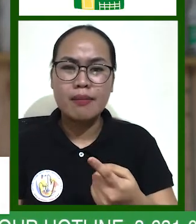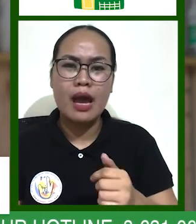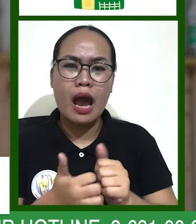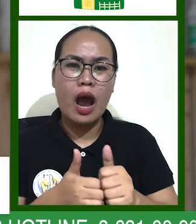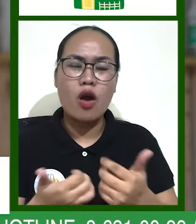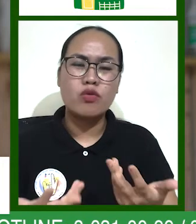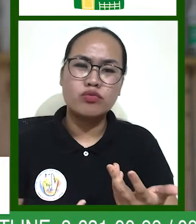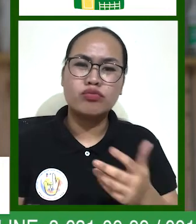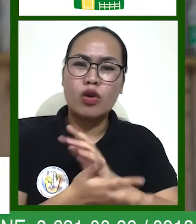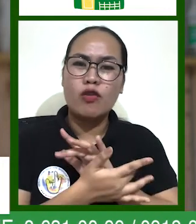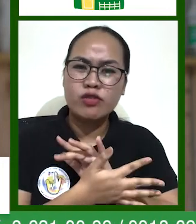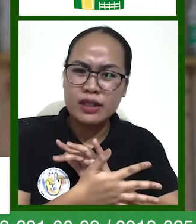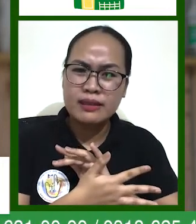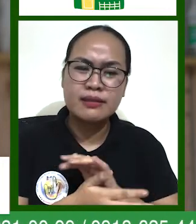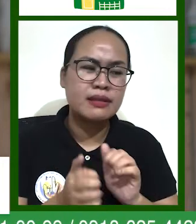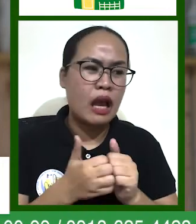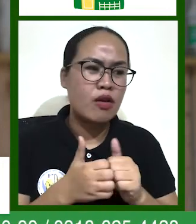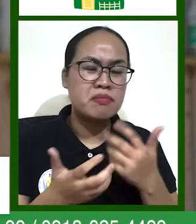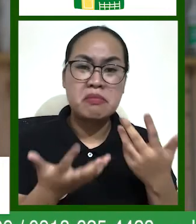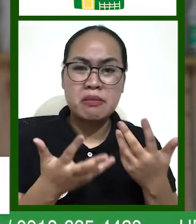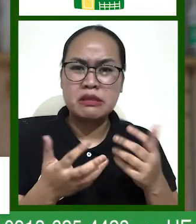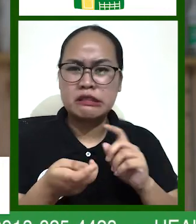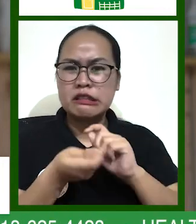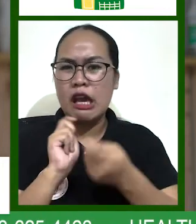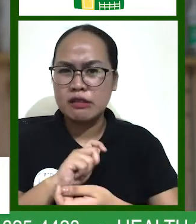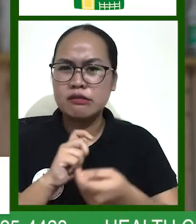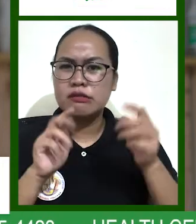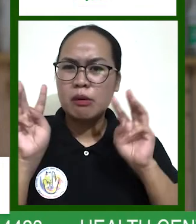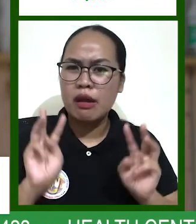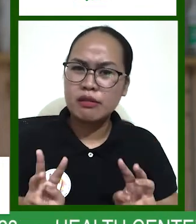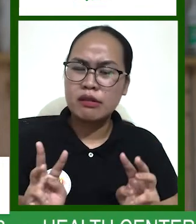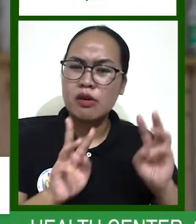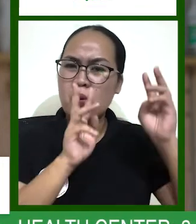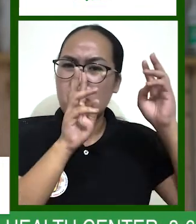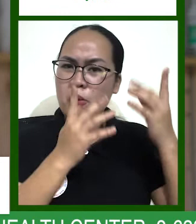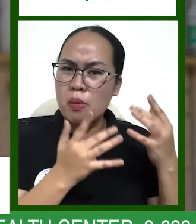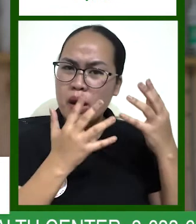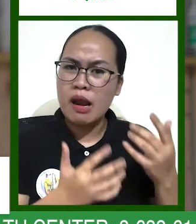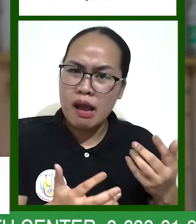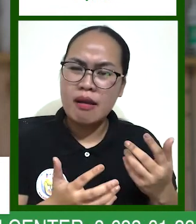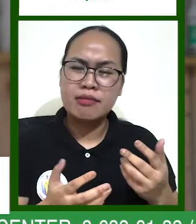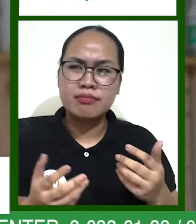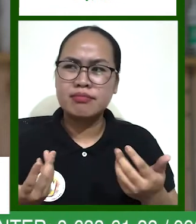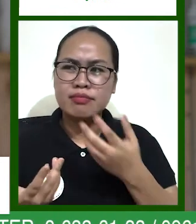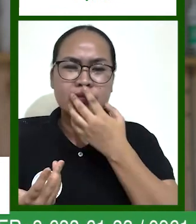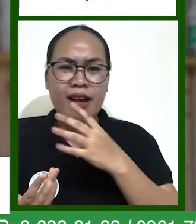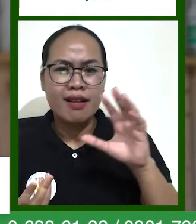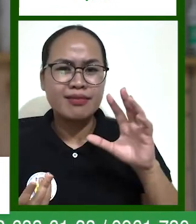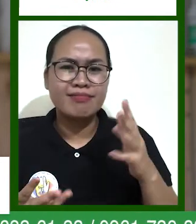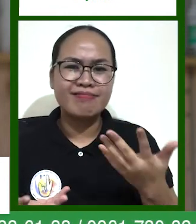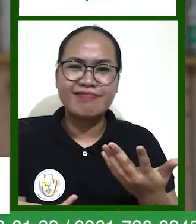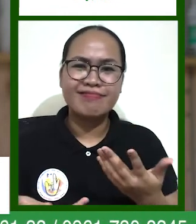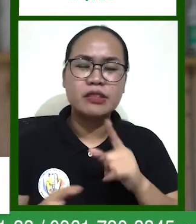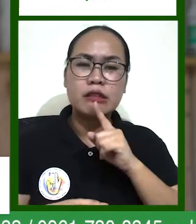COVID, maaring dahil sa pagpapalit din ng klima, 'di ba? Uulan tapos aaraw, 'di ba? So, patuloy rin po